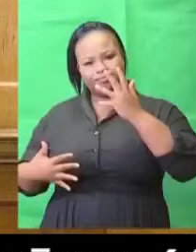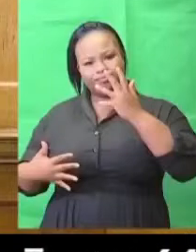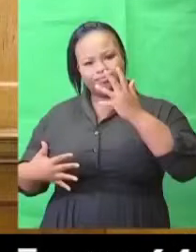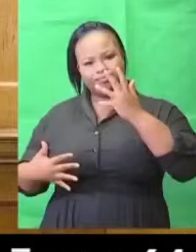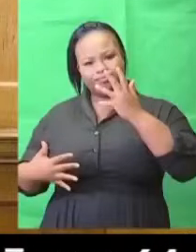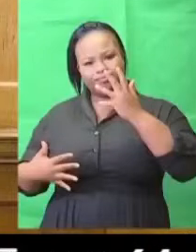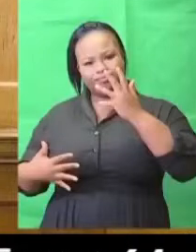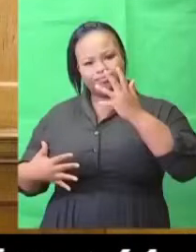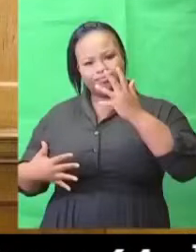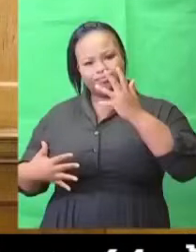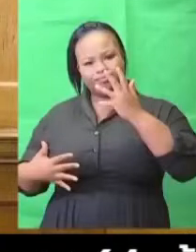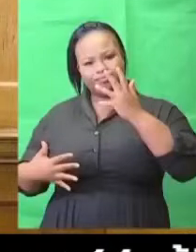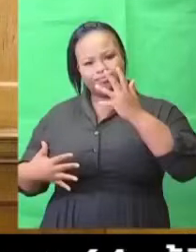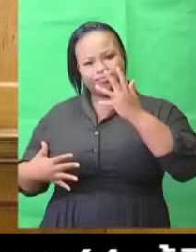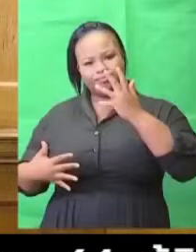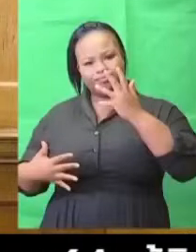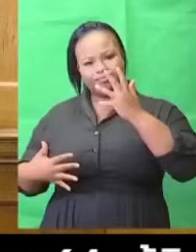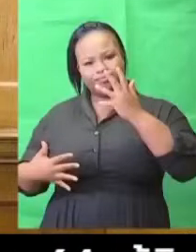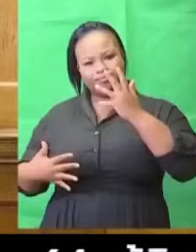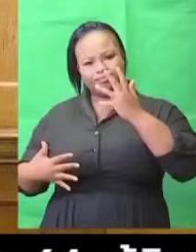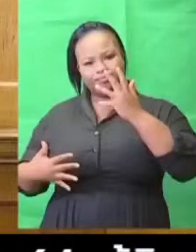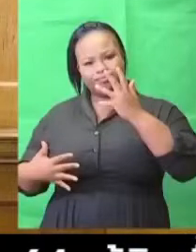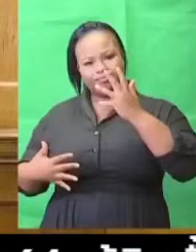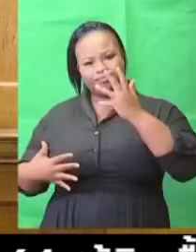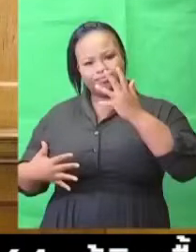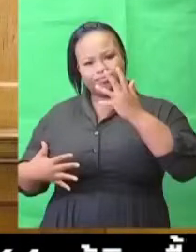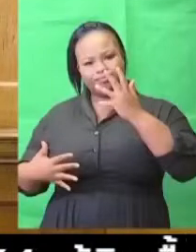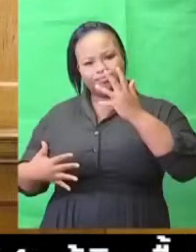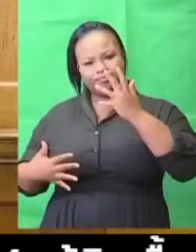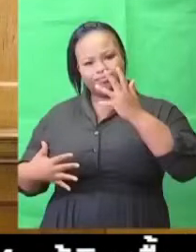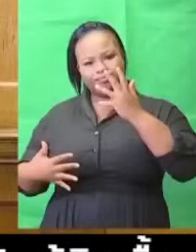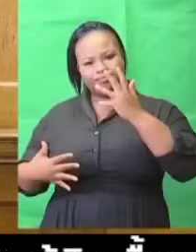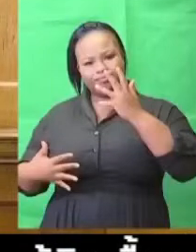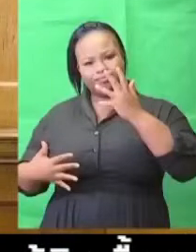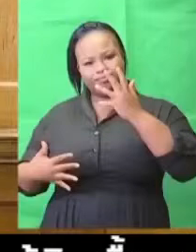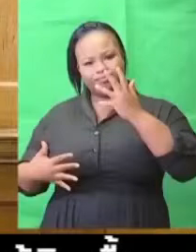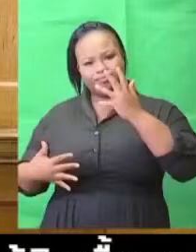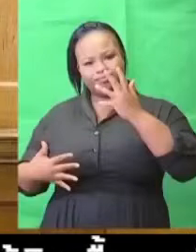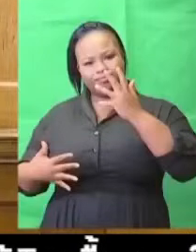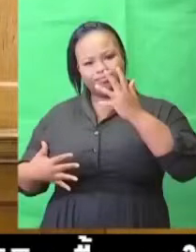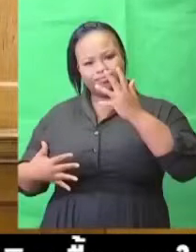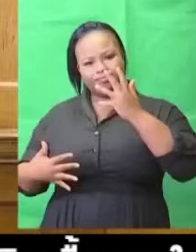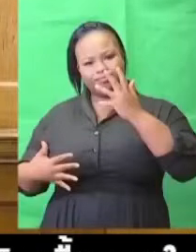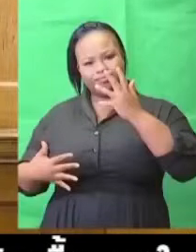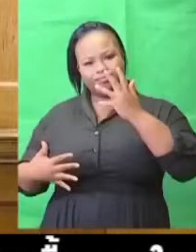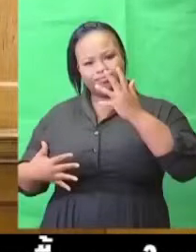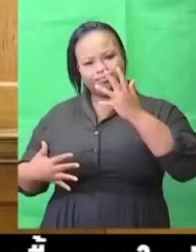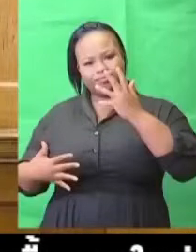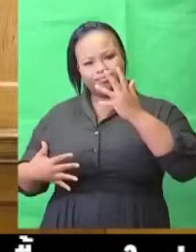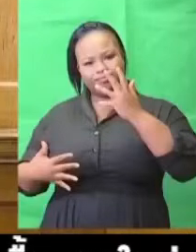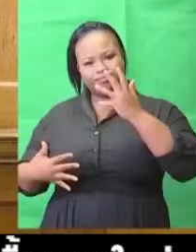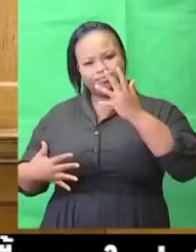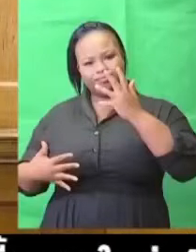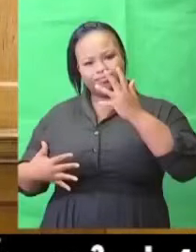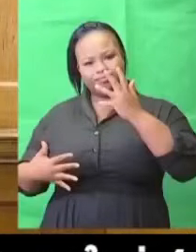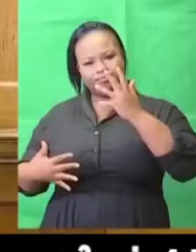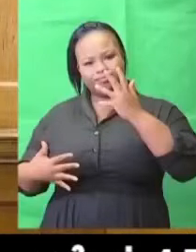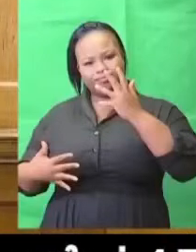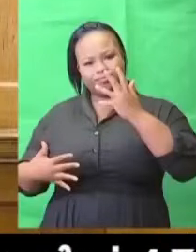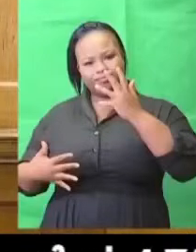ธรรมเรื่องของการแบ่งแยกปฏิบัติคือเรื่องของการที่ประเทศหนึ่งมองว่าประเทศอื่น